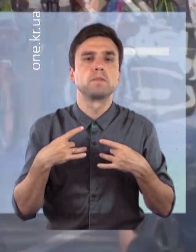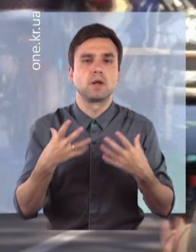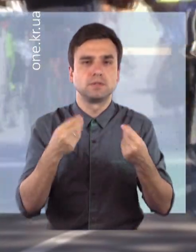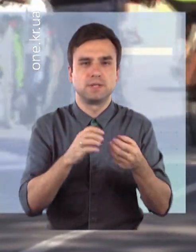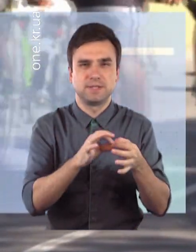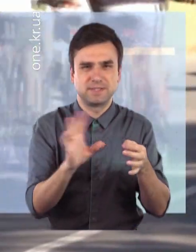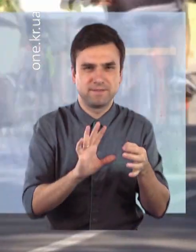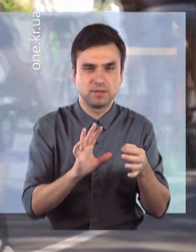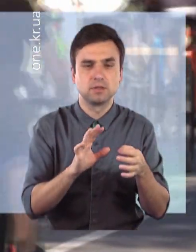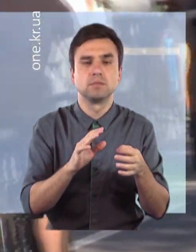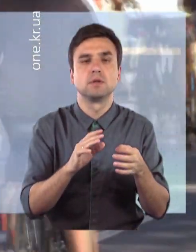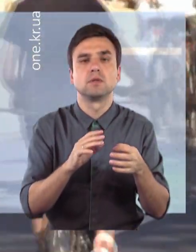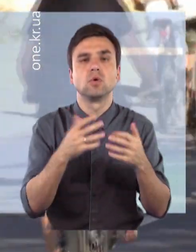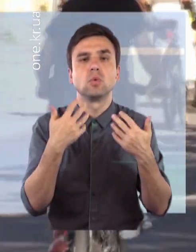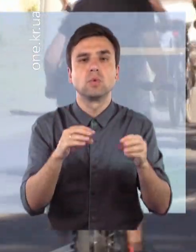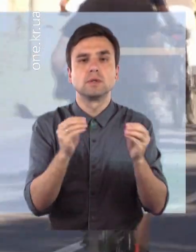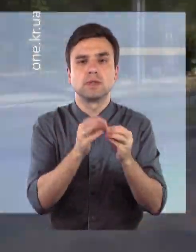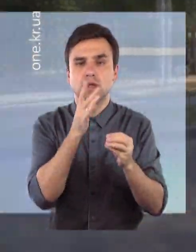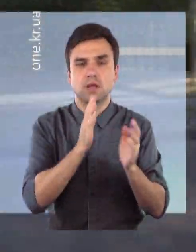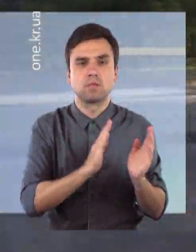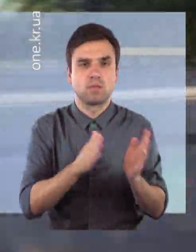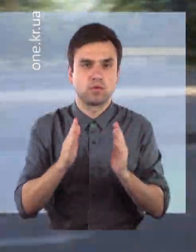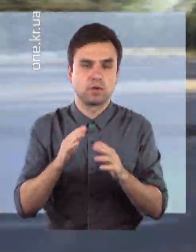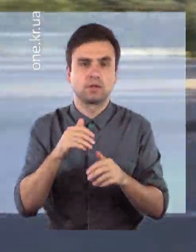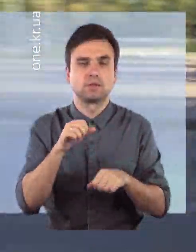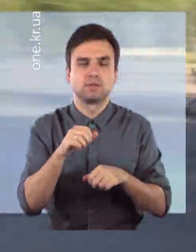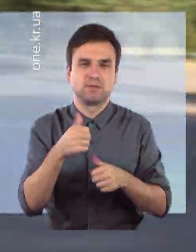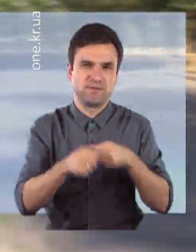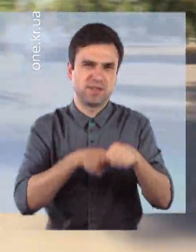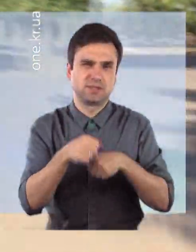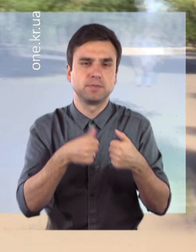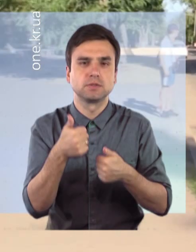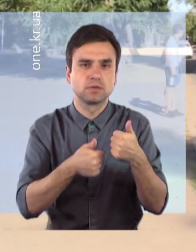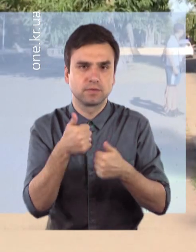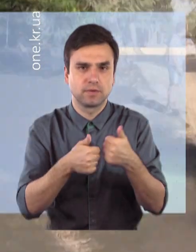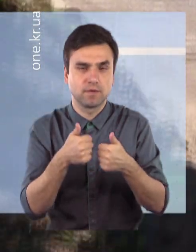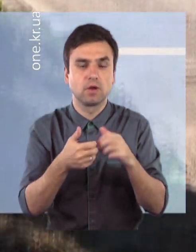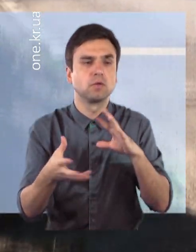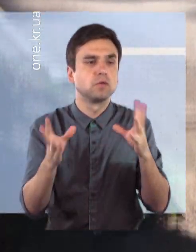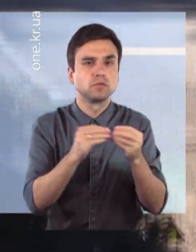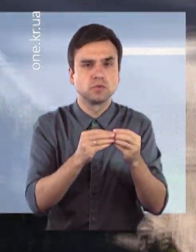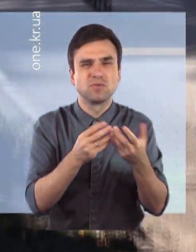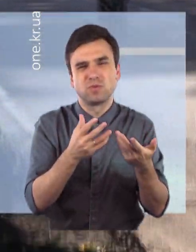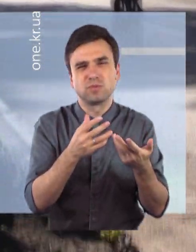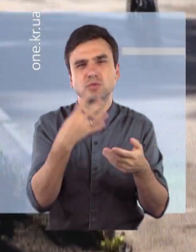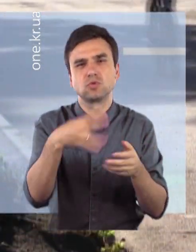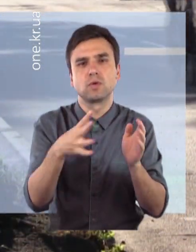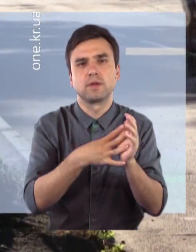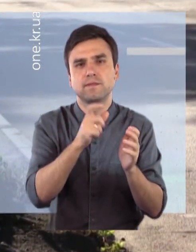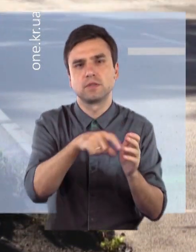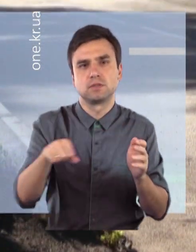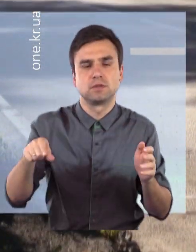24 серпня до Дня Незалежності України відбувся ювілейний 10-й кубок інгульця з велоперегонів. Цьогоріч через карантин у ньому взяли участь